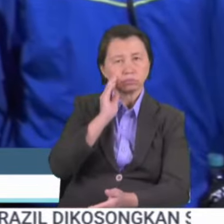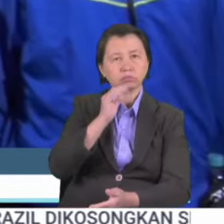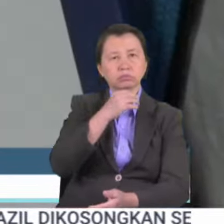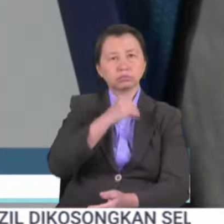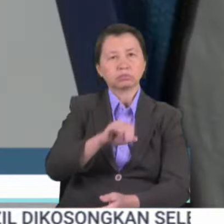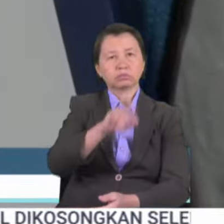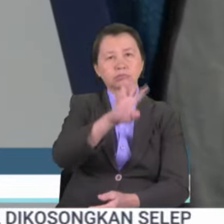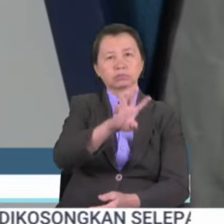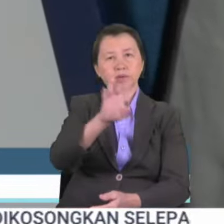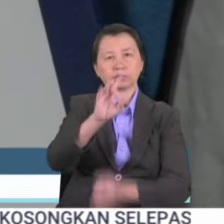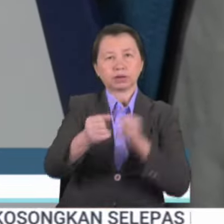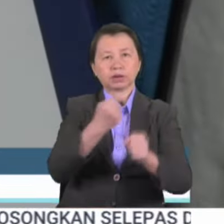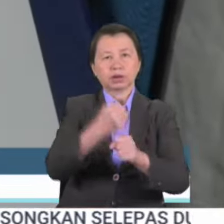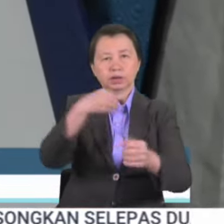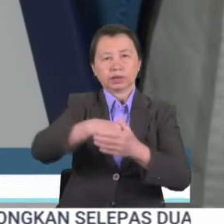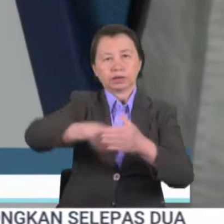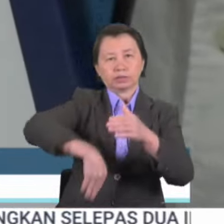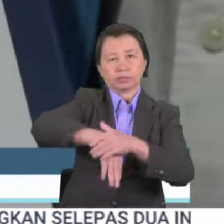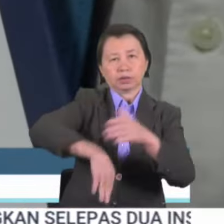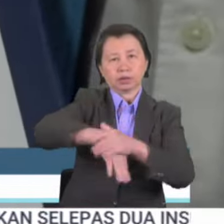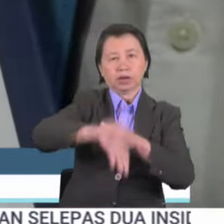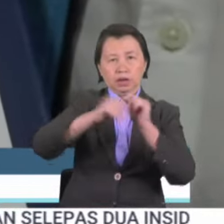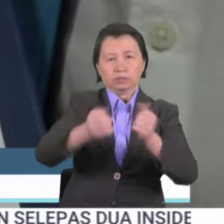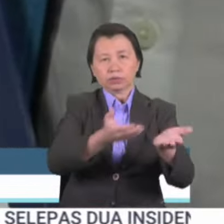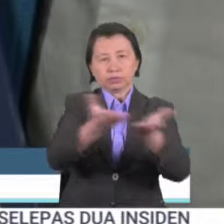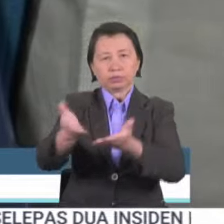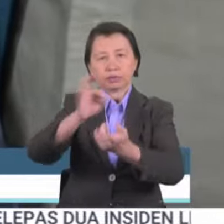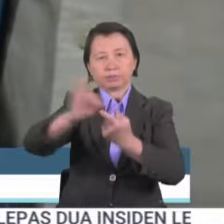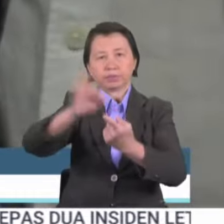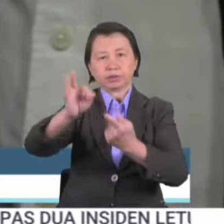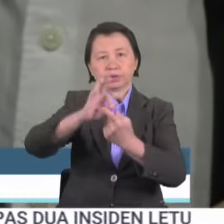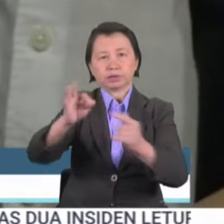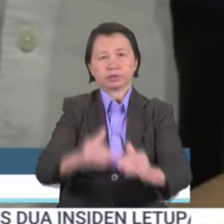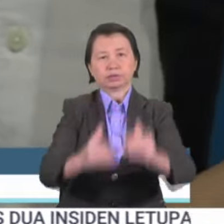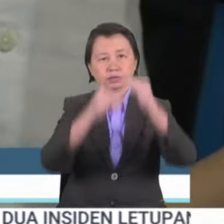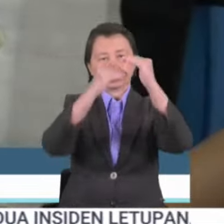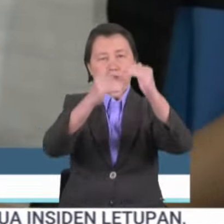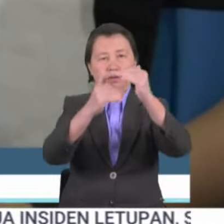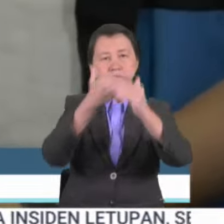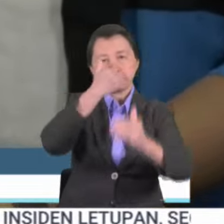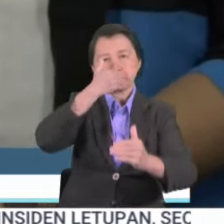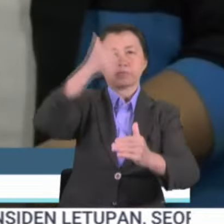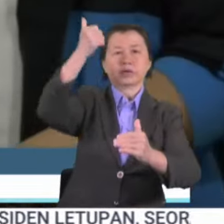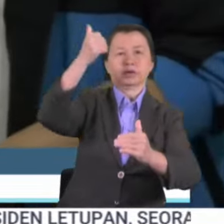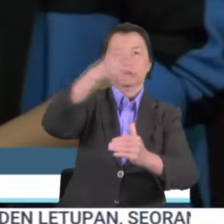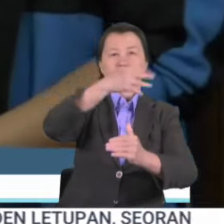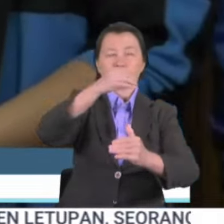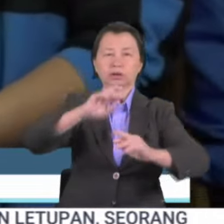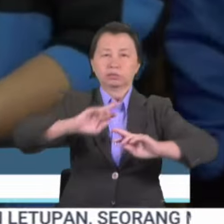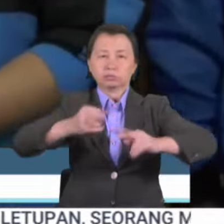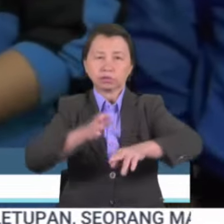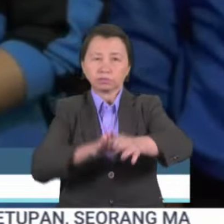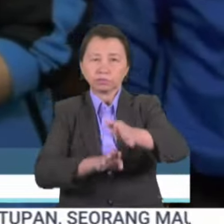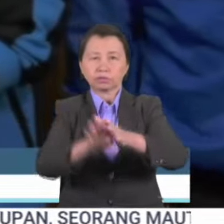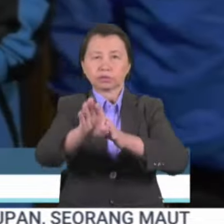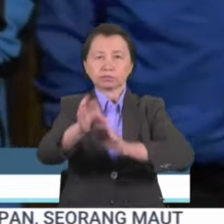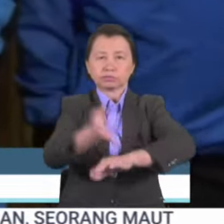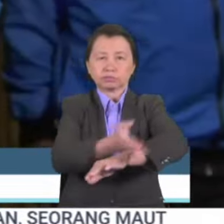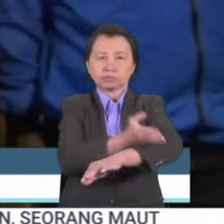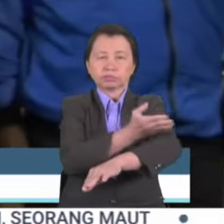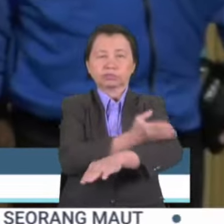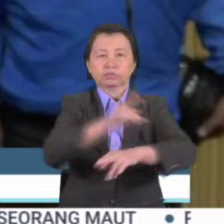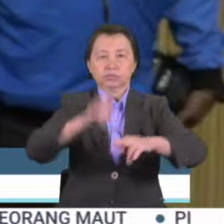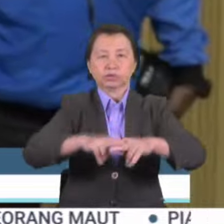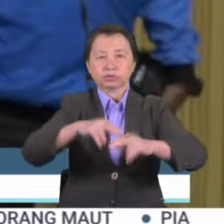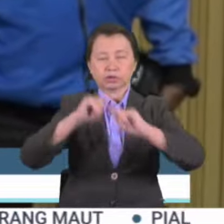tahun itu dalam arena bola sepak tempatan mampu membawa Penang FC ke tahap lebih tinggi sekaligus memperbaiki prestasi